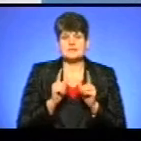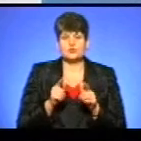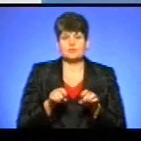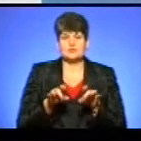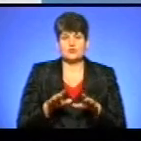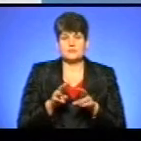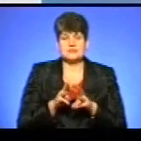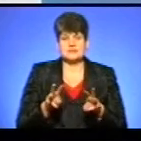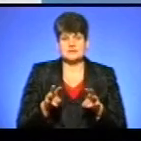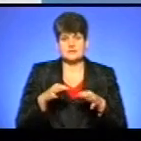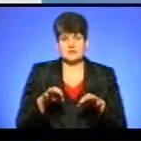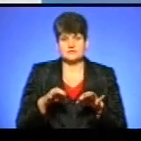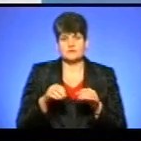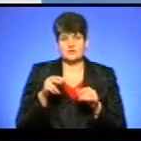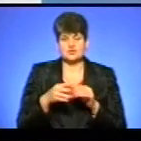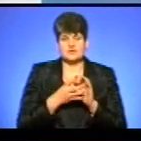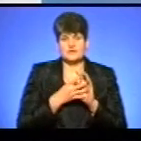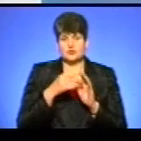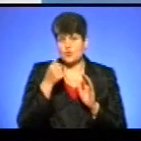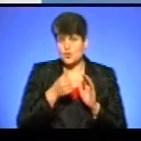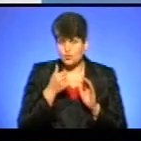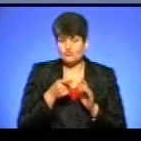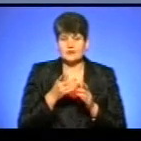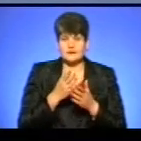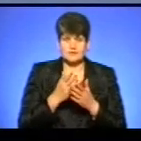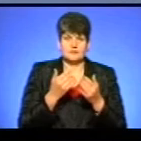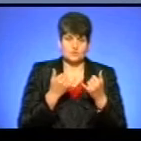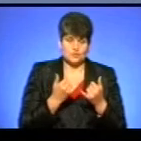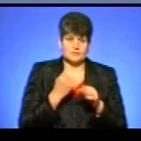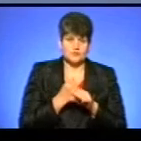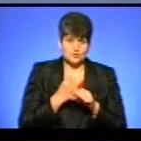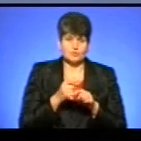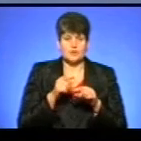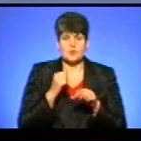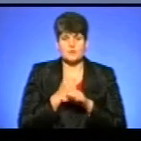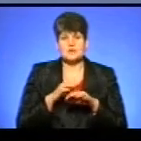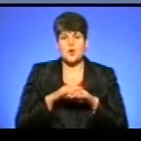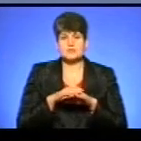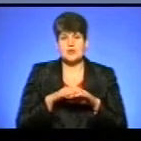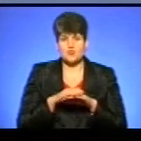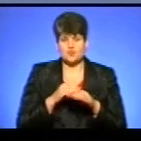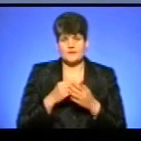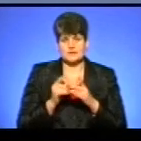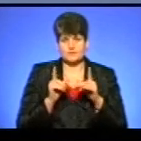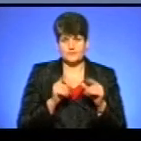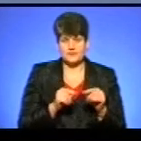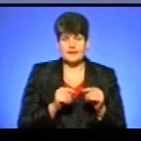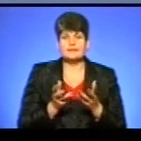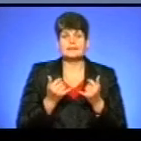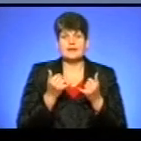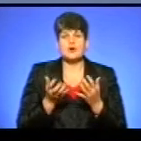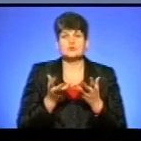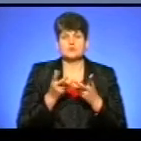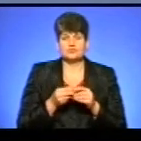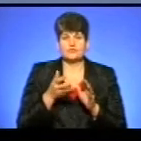транспорту ще 2009 року. Вона є діюча на сьогодні, і тільки по ній робиться розрахунок вартості тарифу. Для розрахунку вартості тарифу